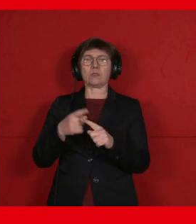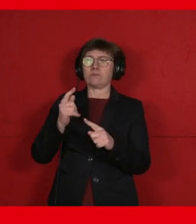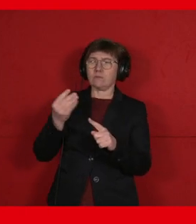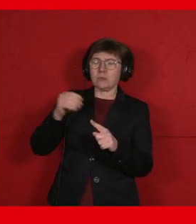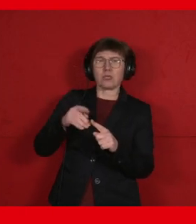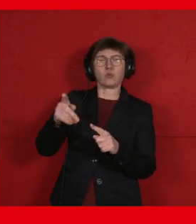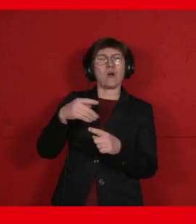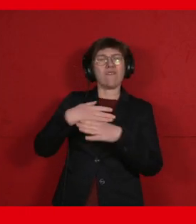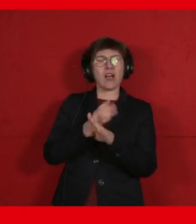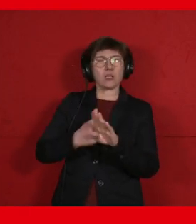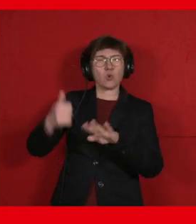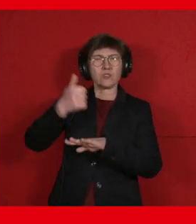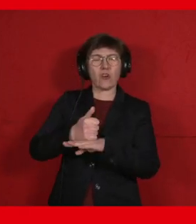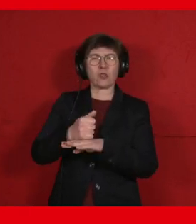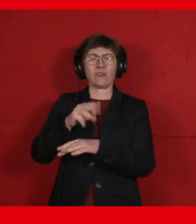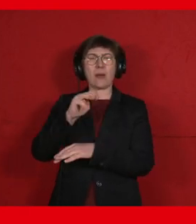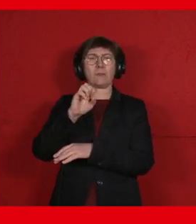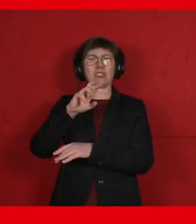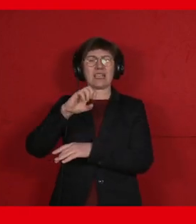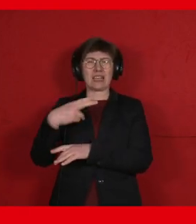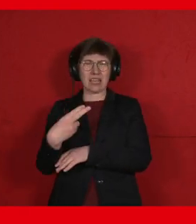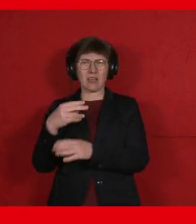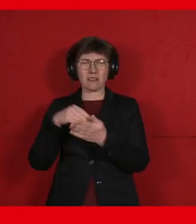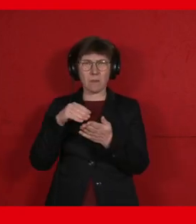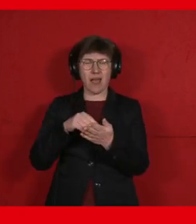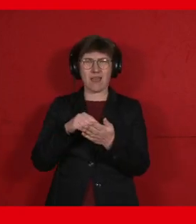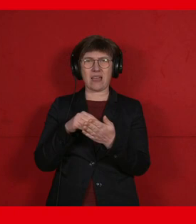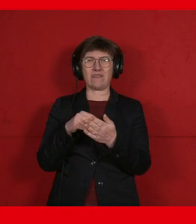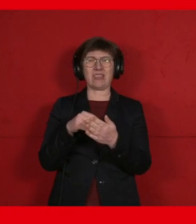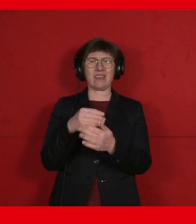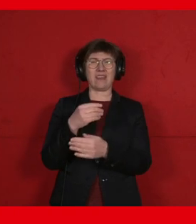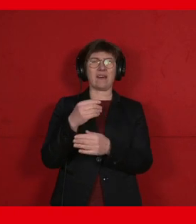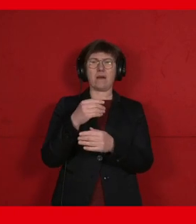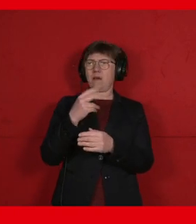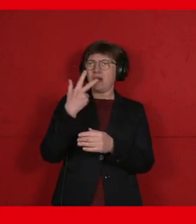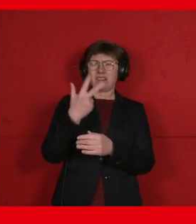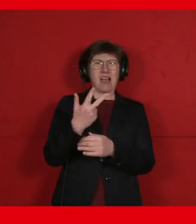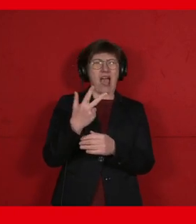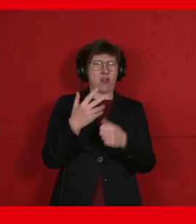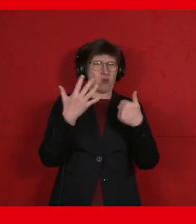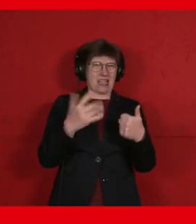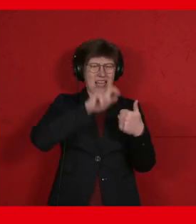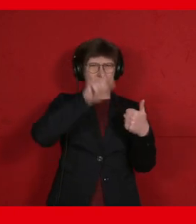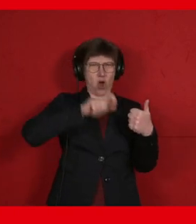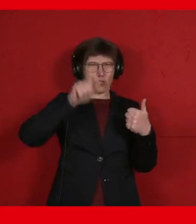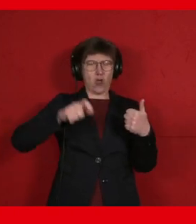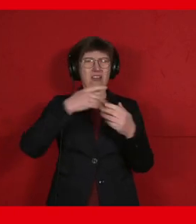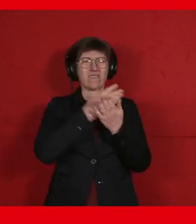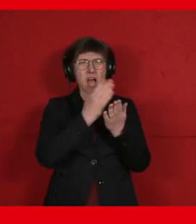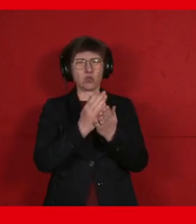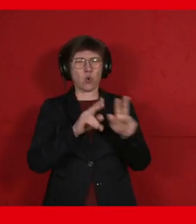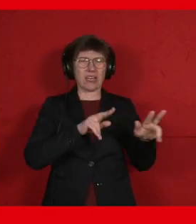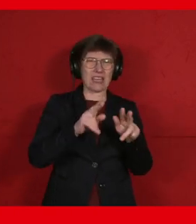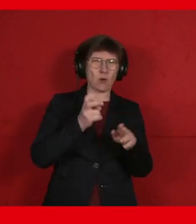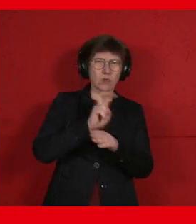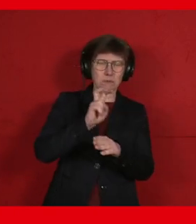dann den Fraktionsvorsitzenden Rolf Mützenich mit ein, also das auf die 3 oder 6 Schultern von Fraktion,